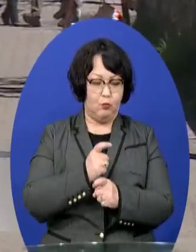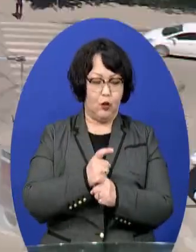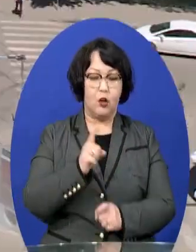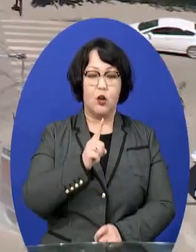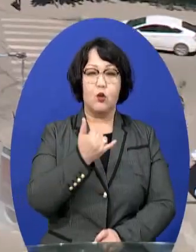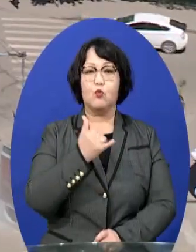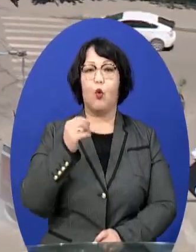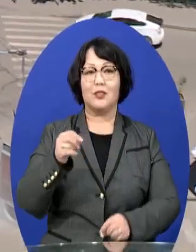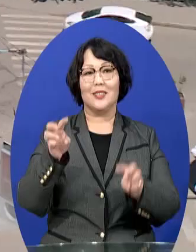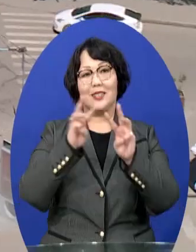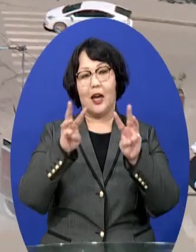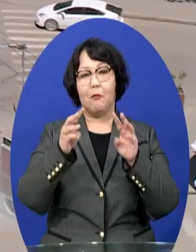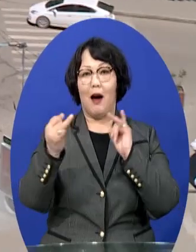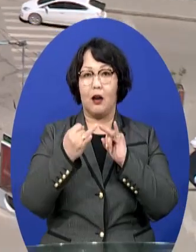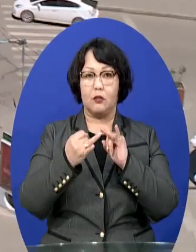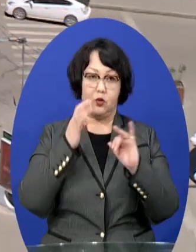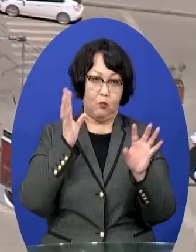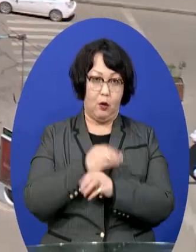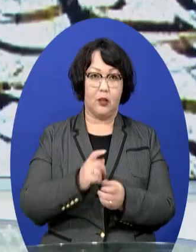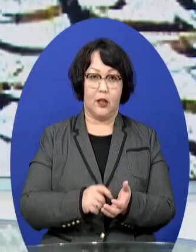ажил хайгчид ярьж байлаа.